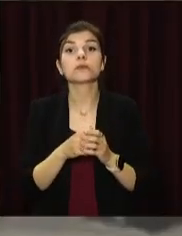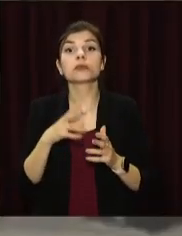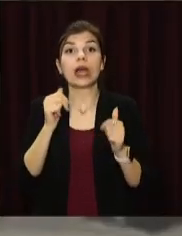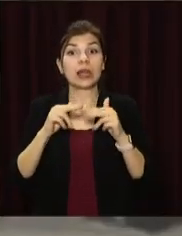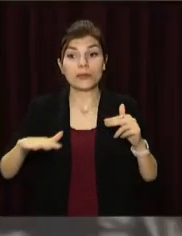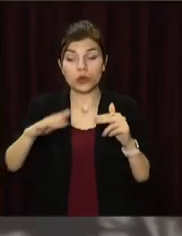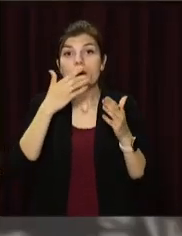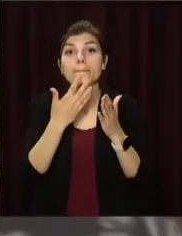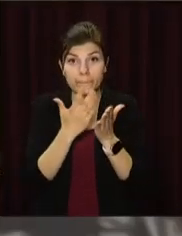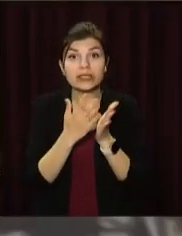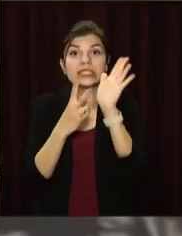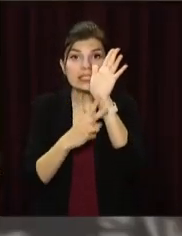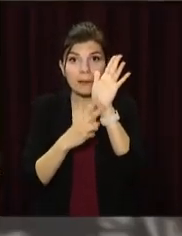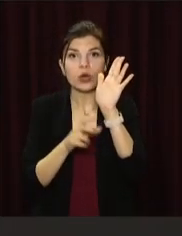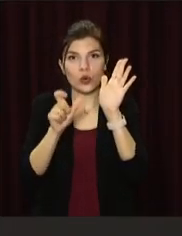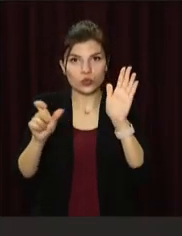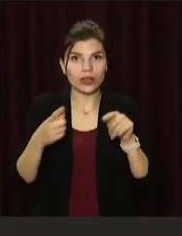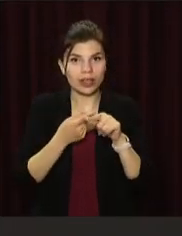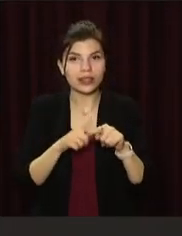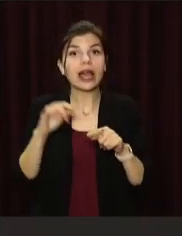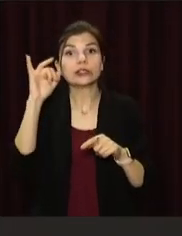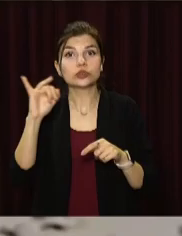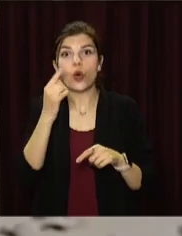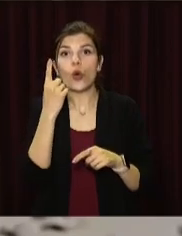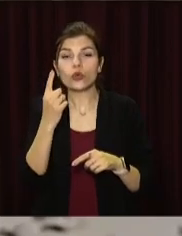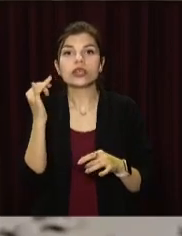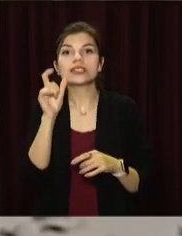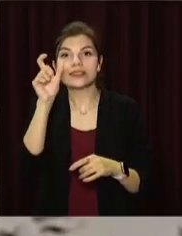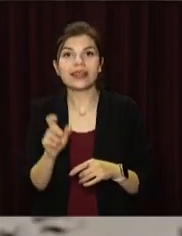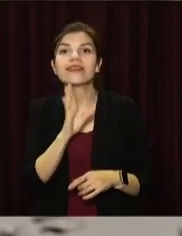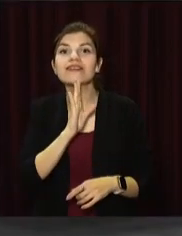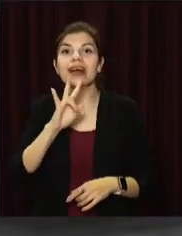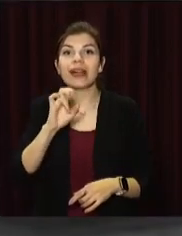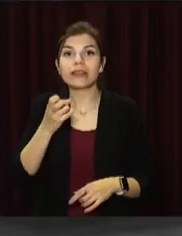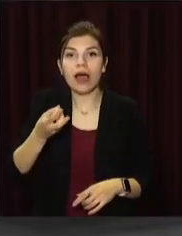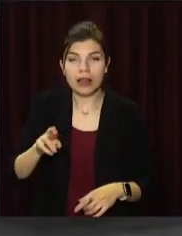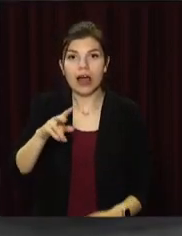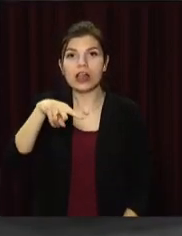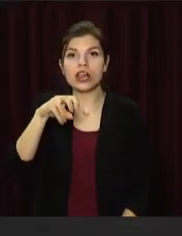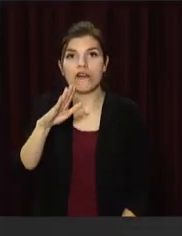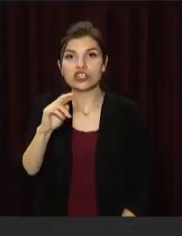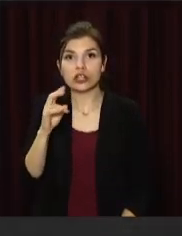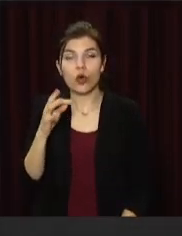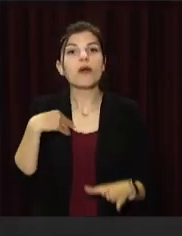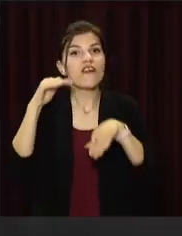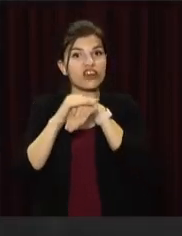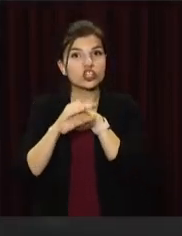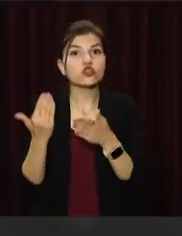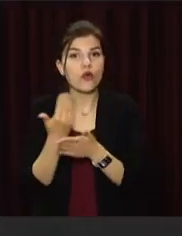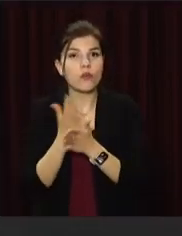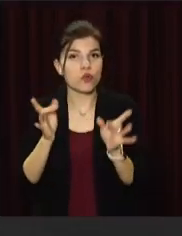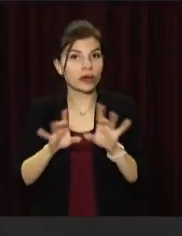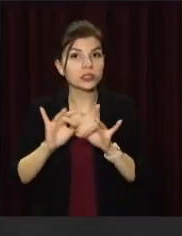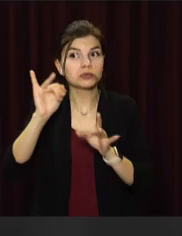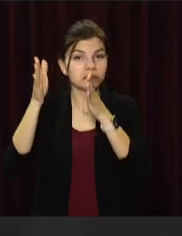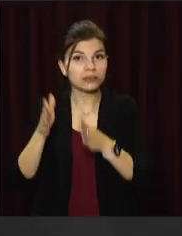Дніпропетровщині його мають 70 мешканців. Історію однієї з праведниць Наталії Левченко ми розповімо у вечірньому випуску новин.